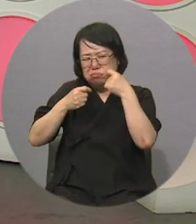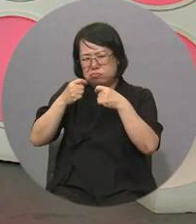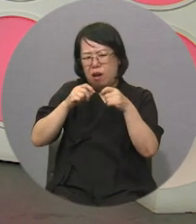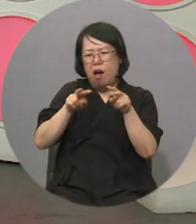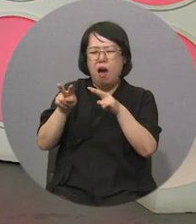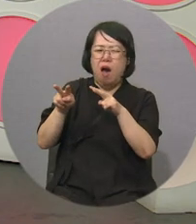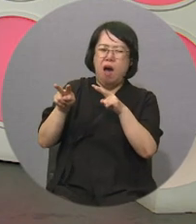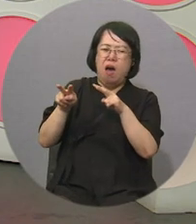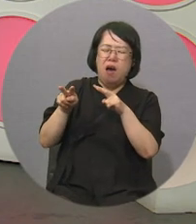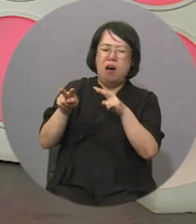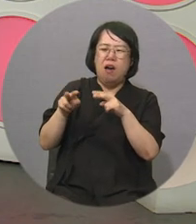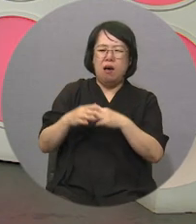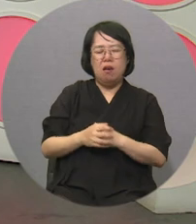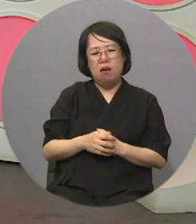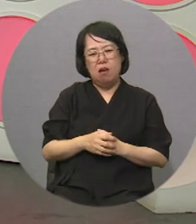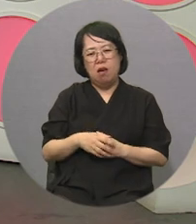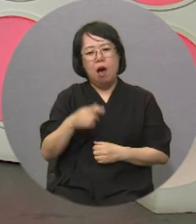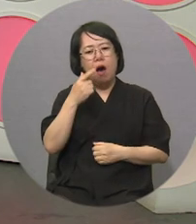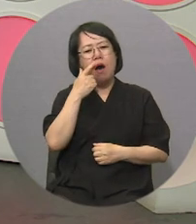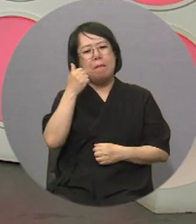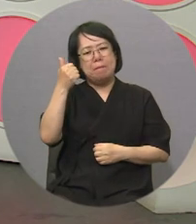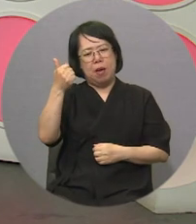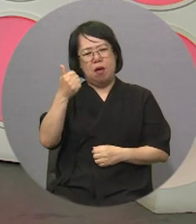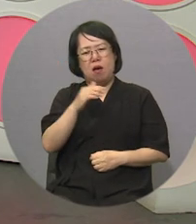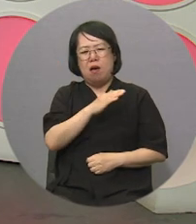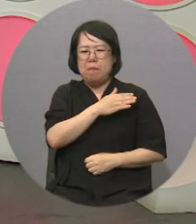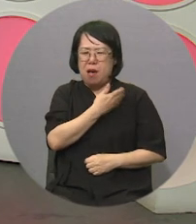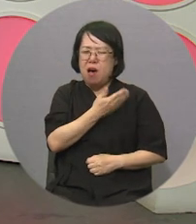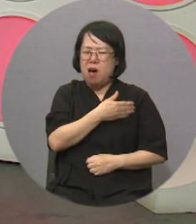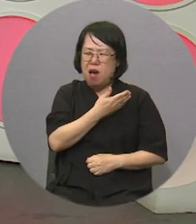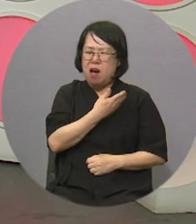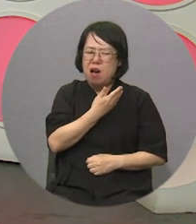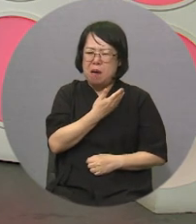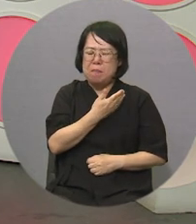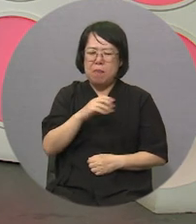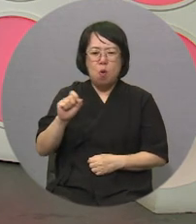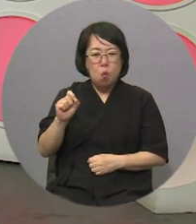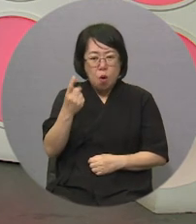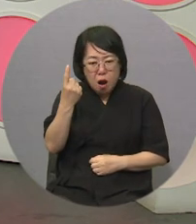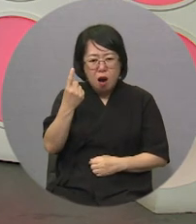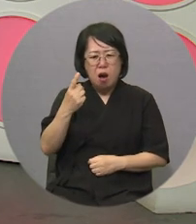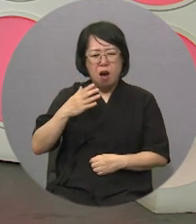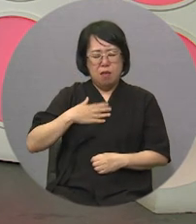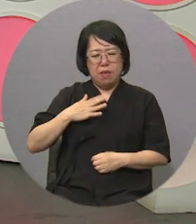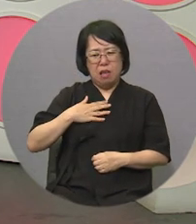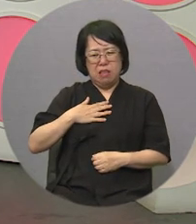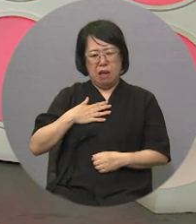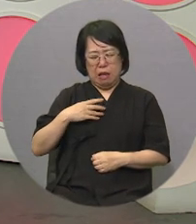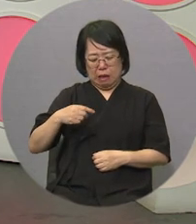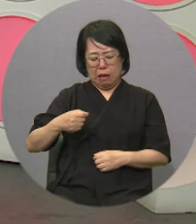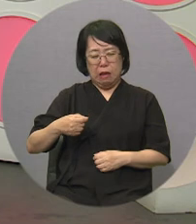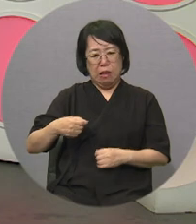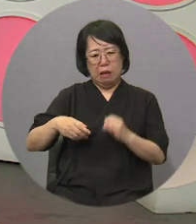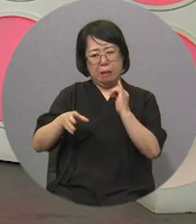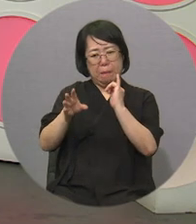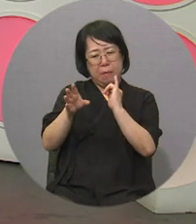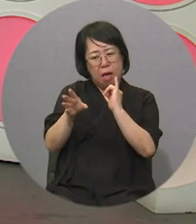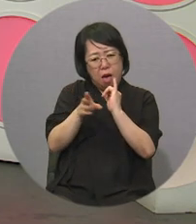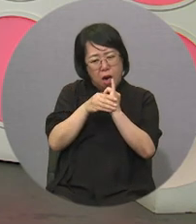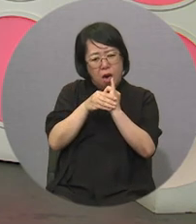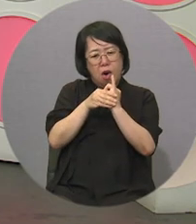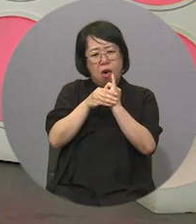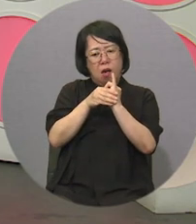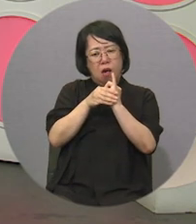해주셨는데요 아빠의 외도는 엄마가 첫 아이인 나를 임신한 무렵부터